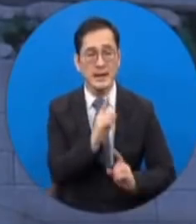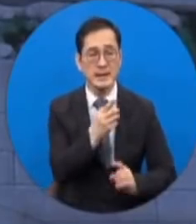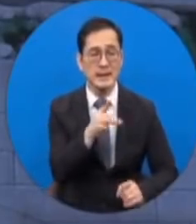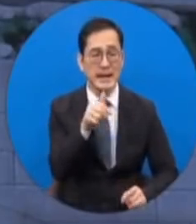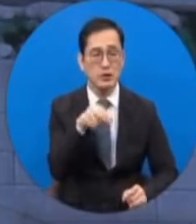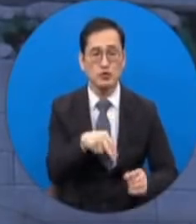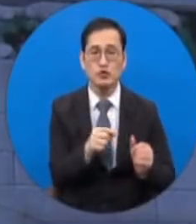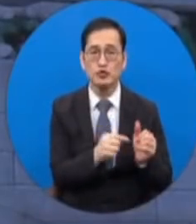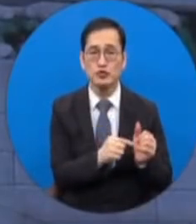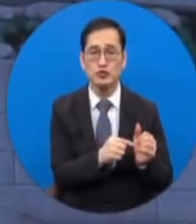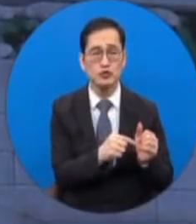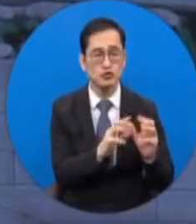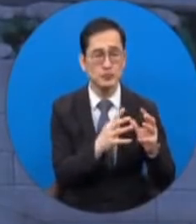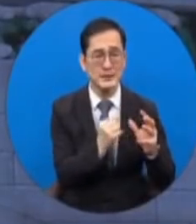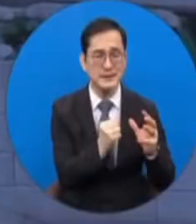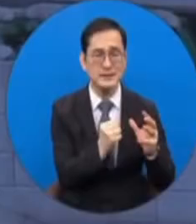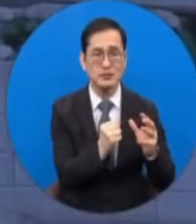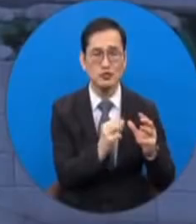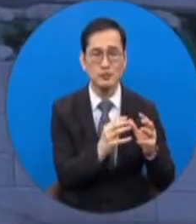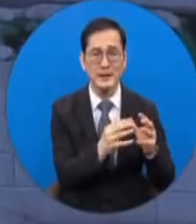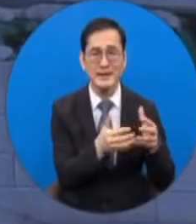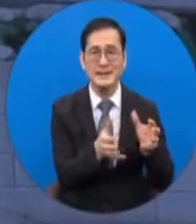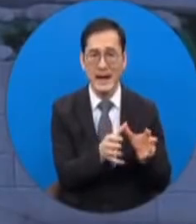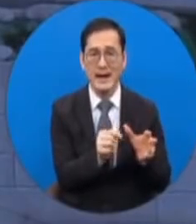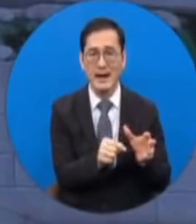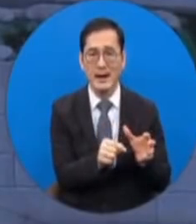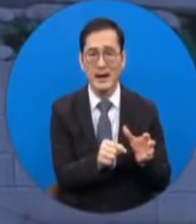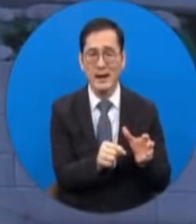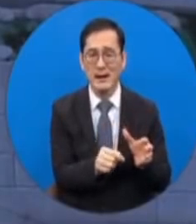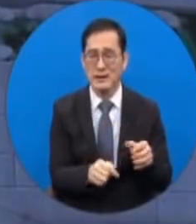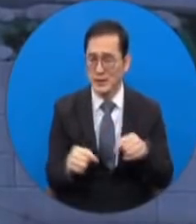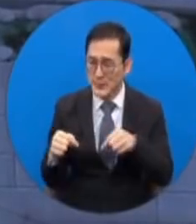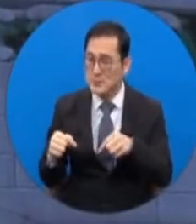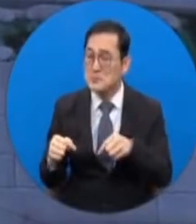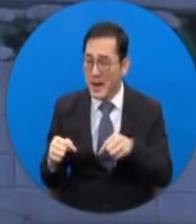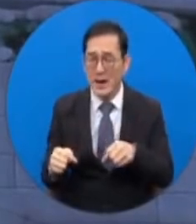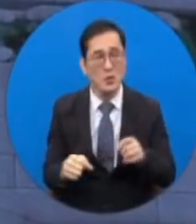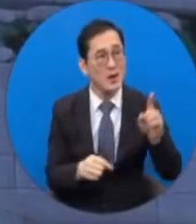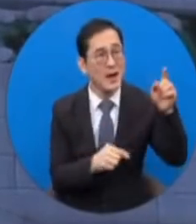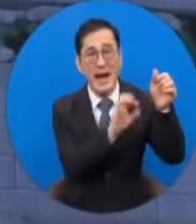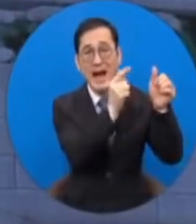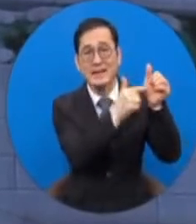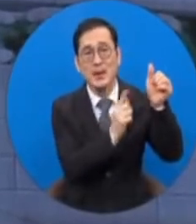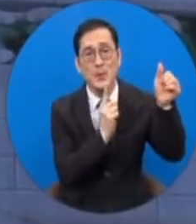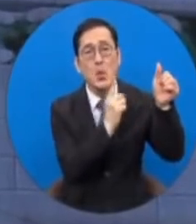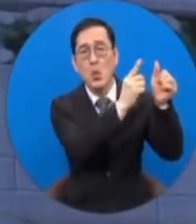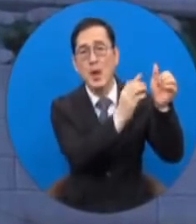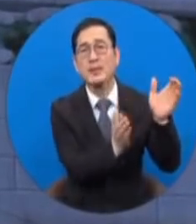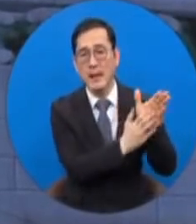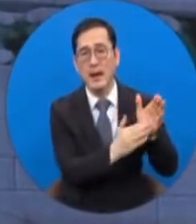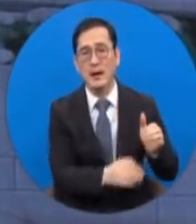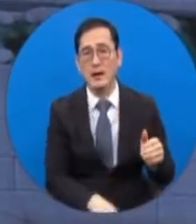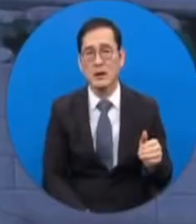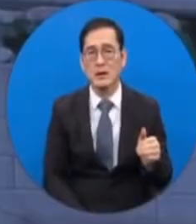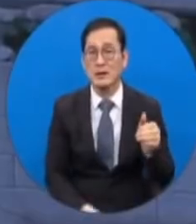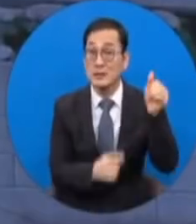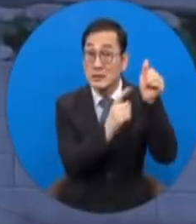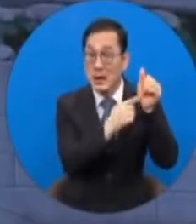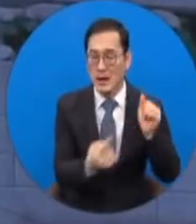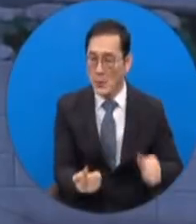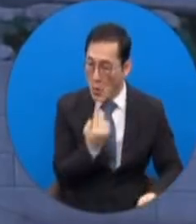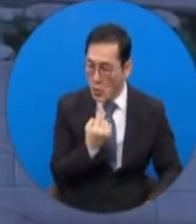이 협상 내용에 대해서 안철수 보아에게 보고했다 고 얘기하고 안철수 후보는 그런 내용 보고를